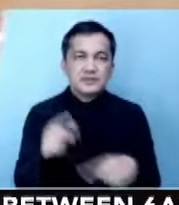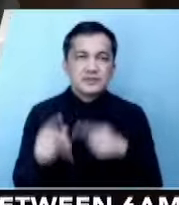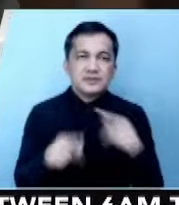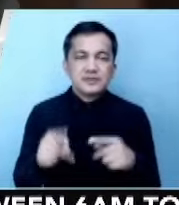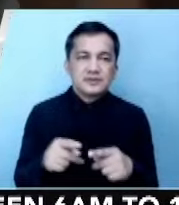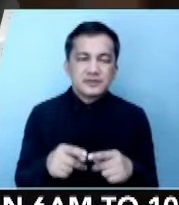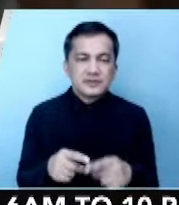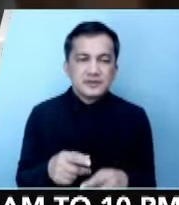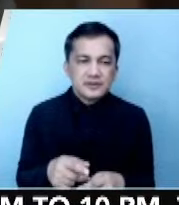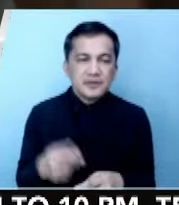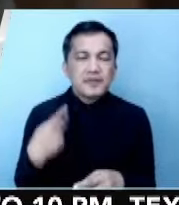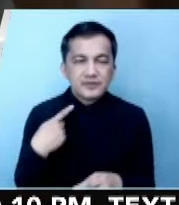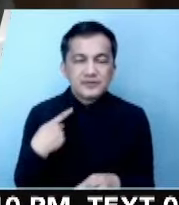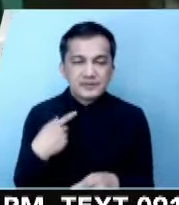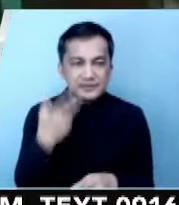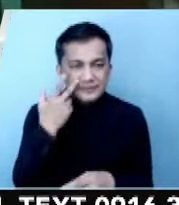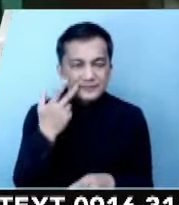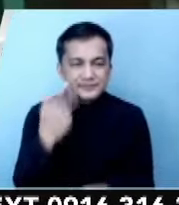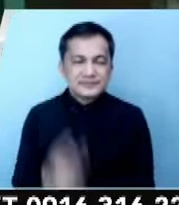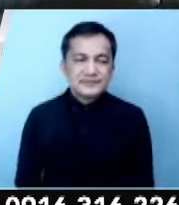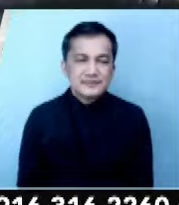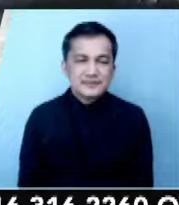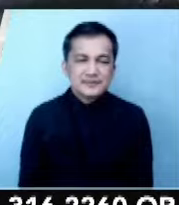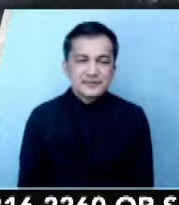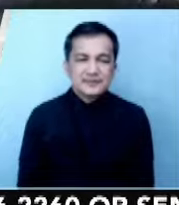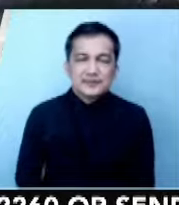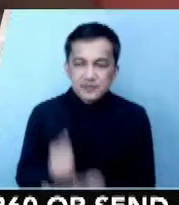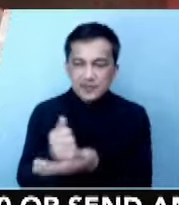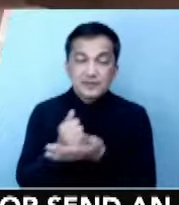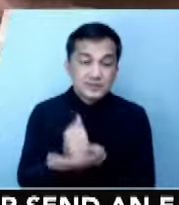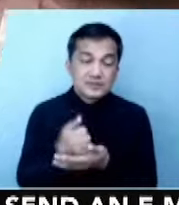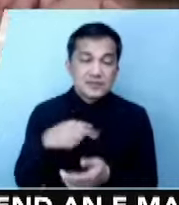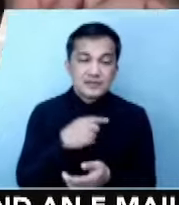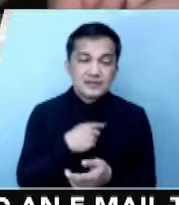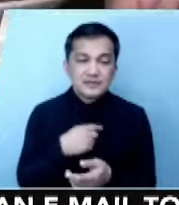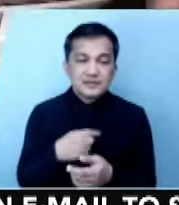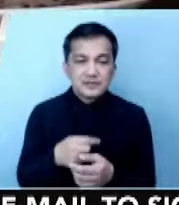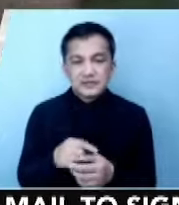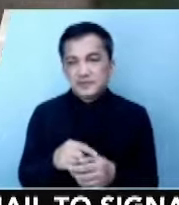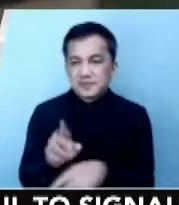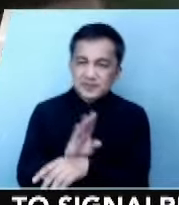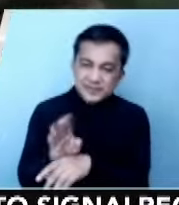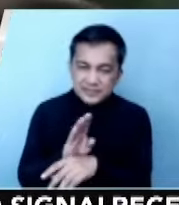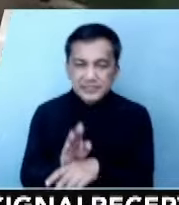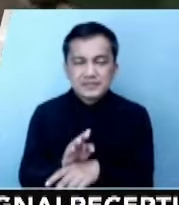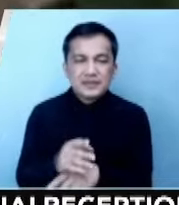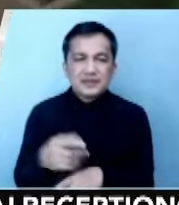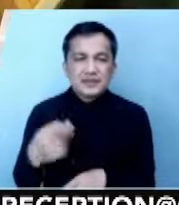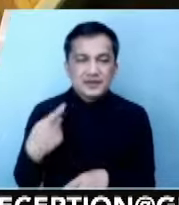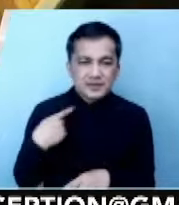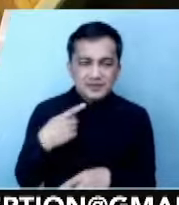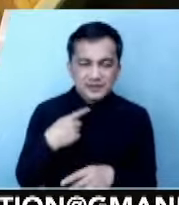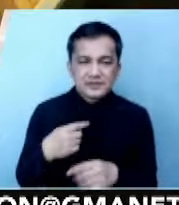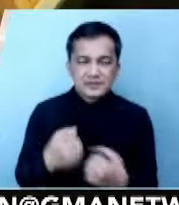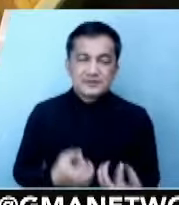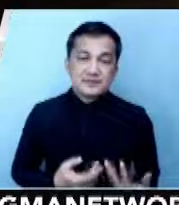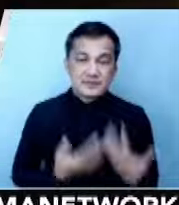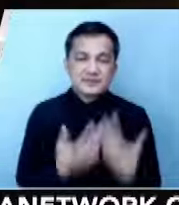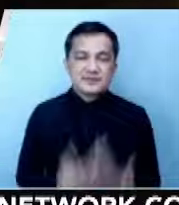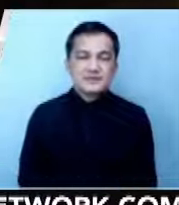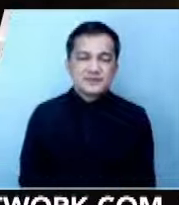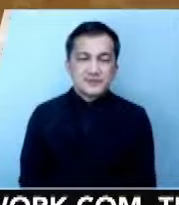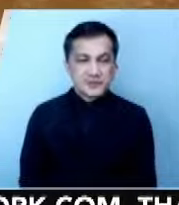cost. Alhamdulillah, nakakatulong din sa amin kasi medyo nalilibang kami. So nagkakaroon kami ng konting inspirasyon. Makakapag-order